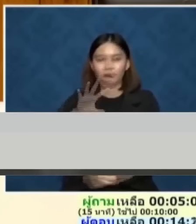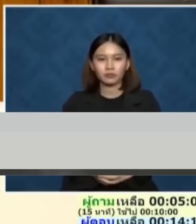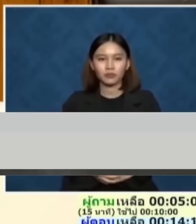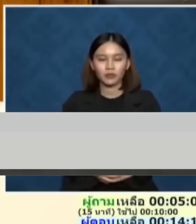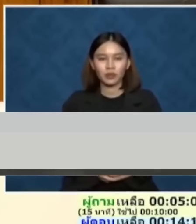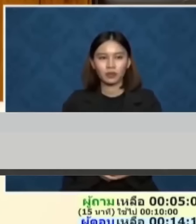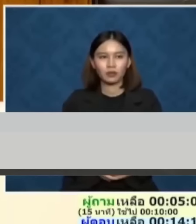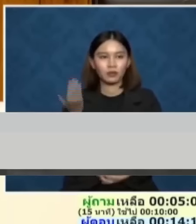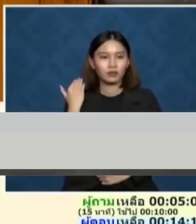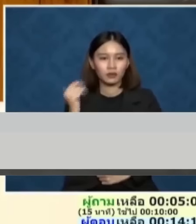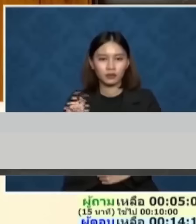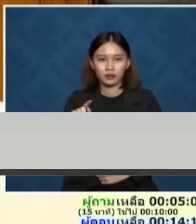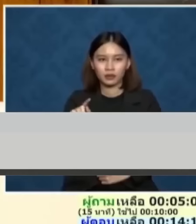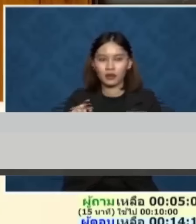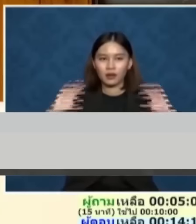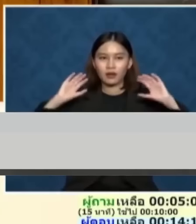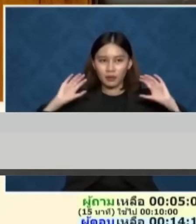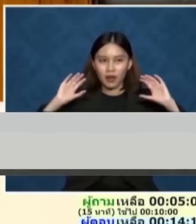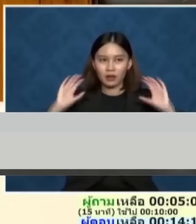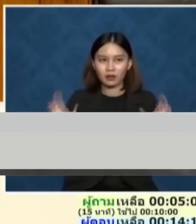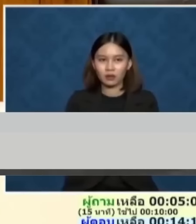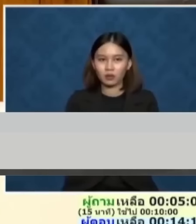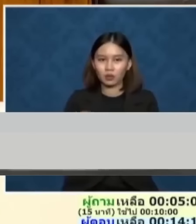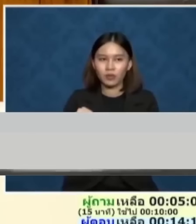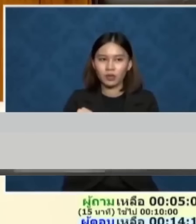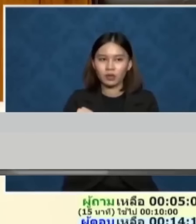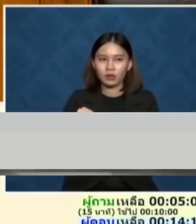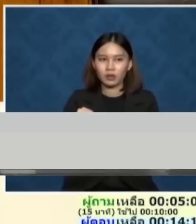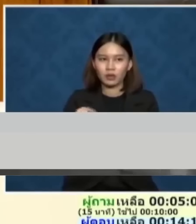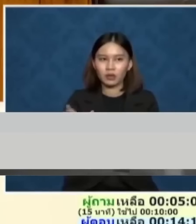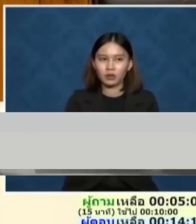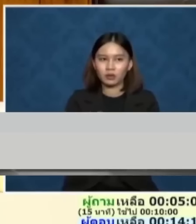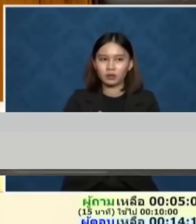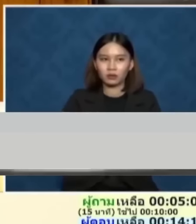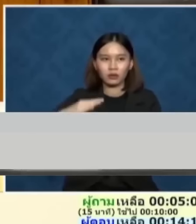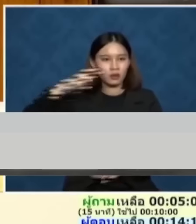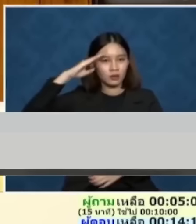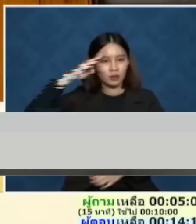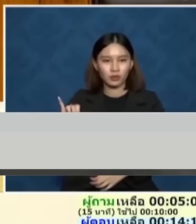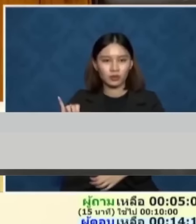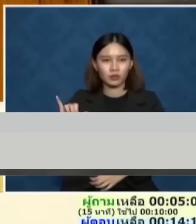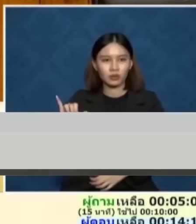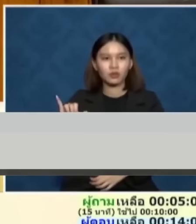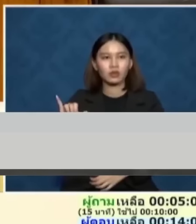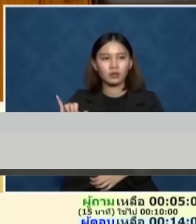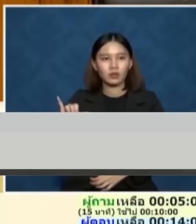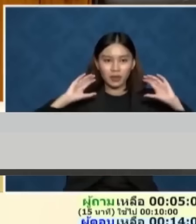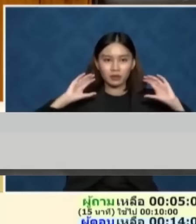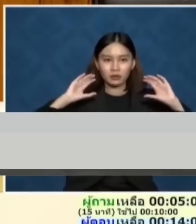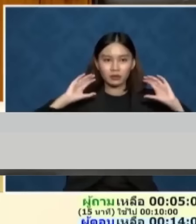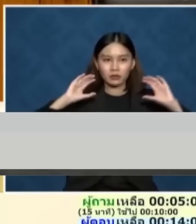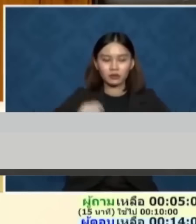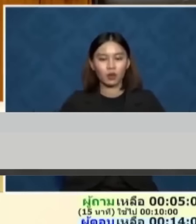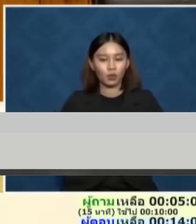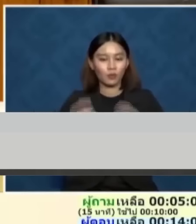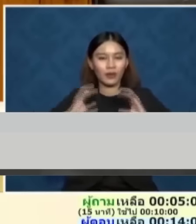2566ขณะนั้นรัฐบาลภายใต้การนำของพลเอกประยุทธ์จันทร์โอชาเป็นรัฐบาลรัฐ